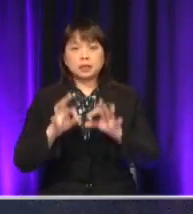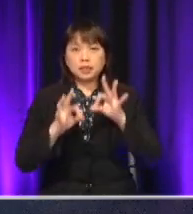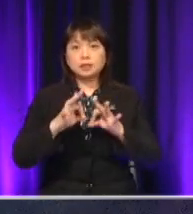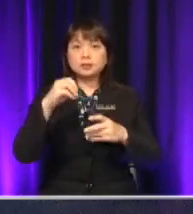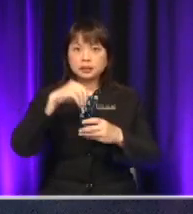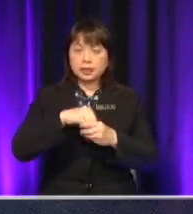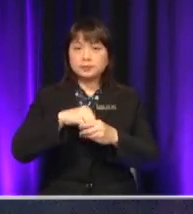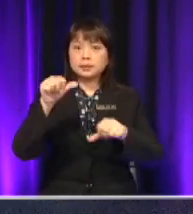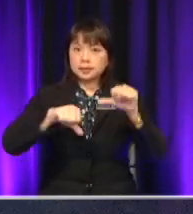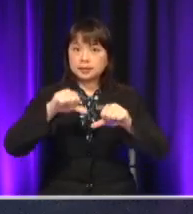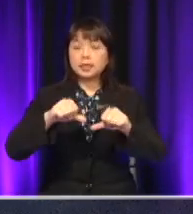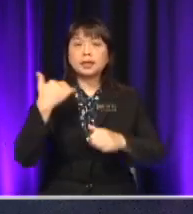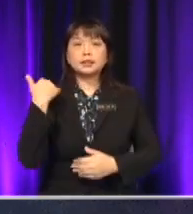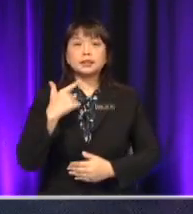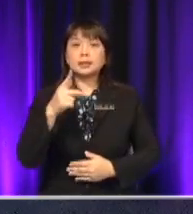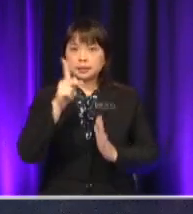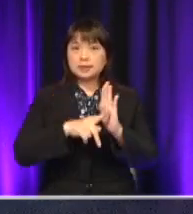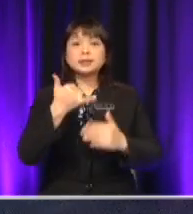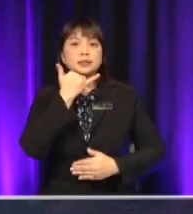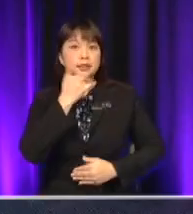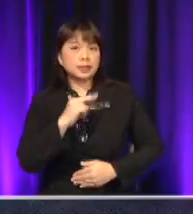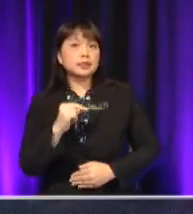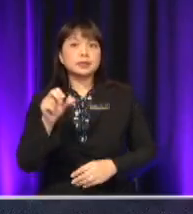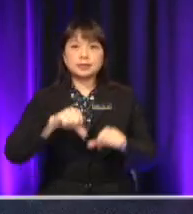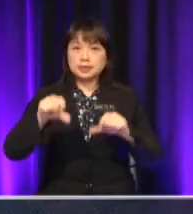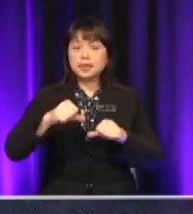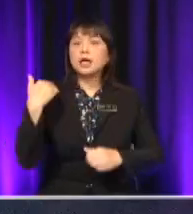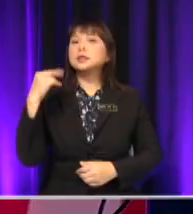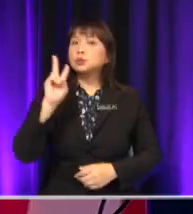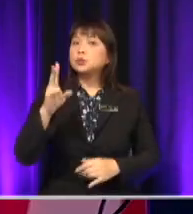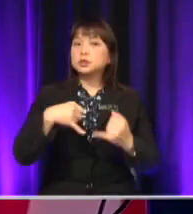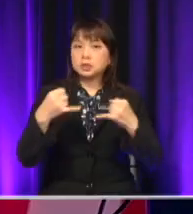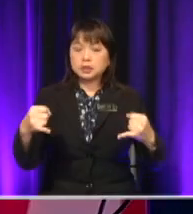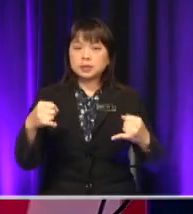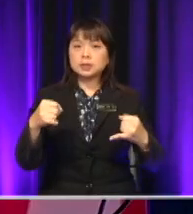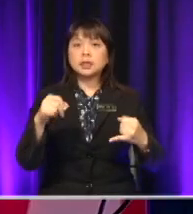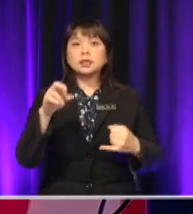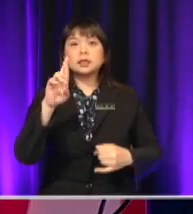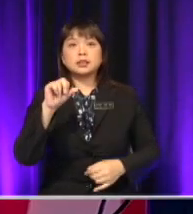dalam bacaan. Okey, terdiri daripada 2 jenis ralat. Yang pertama adalah ralat